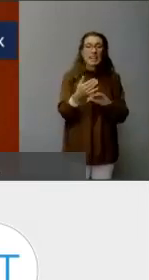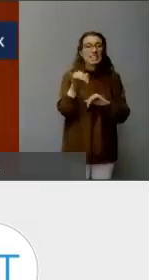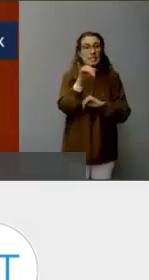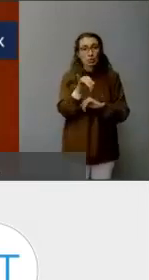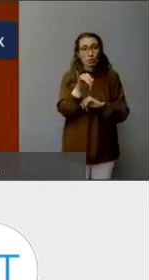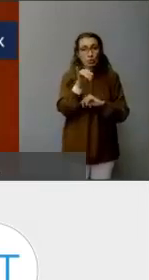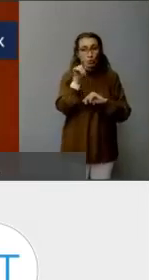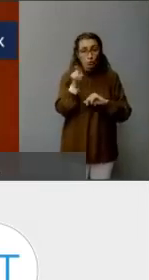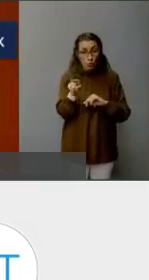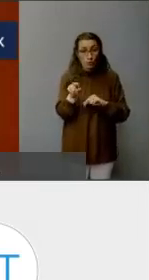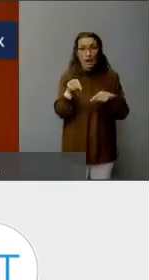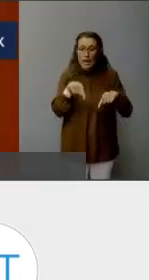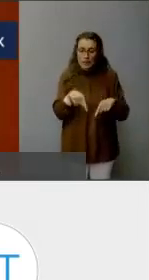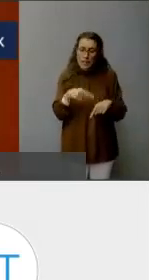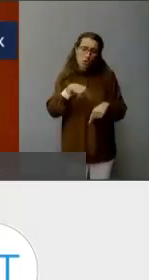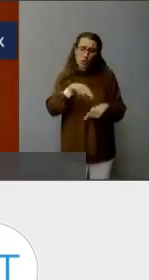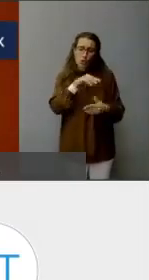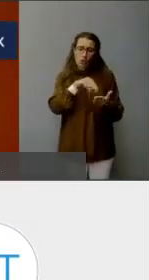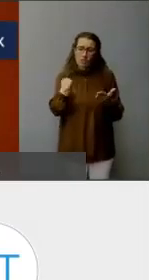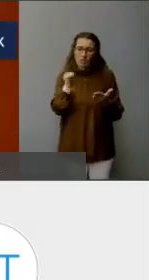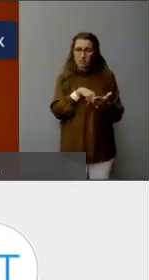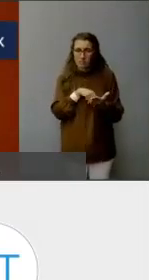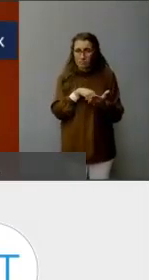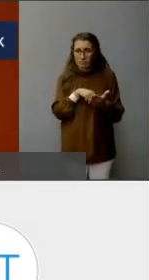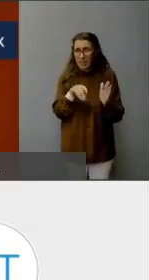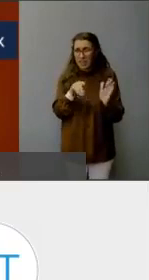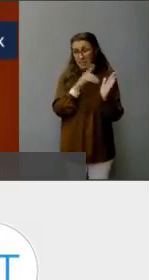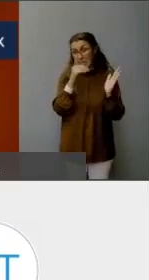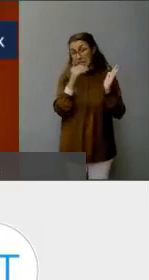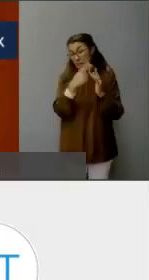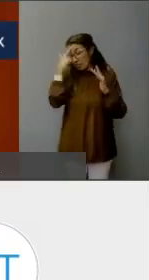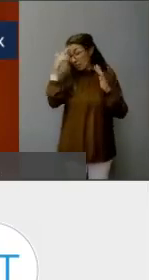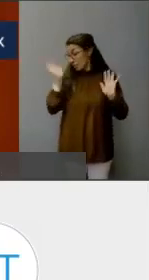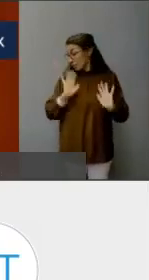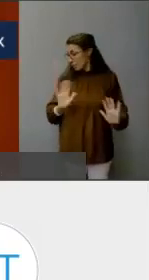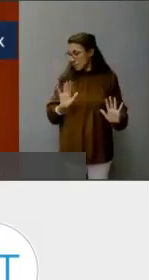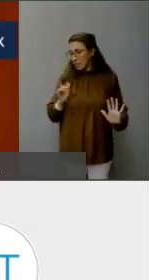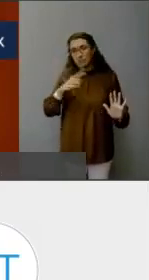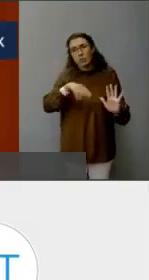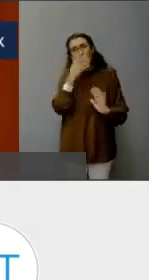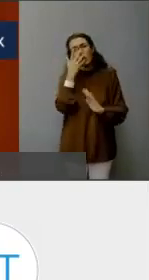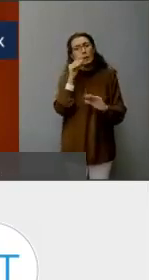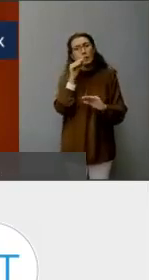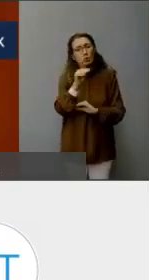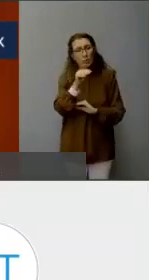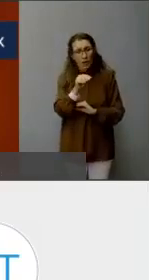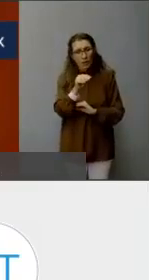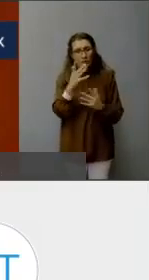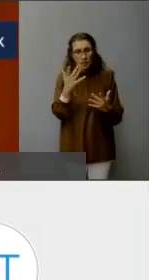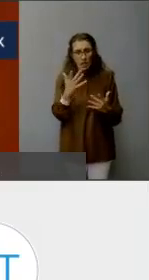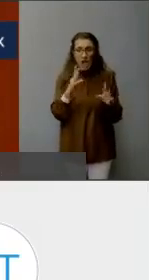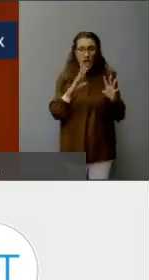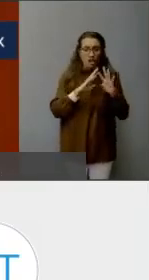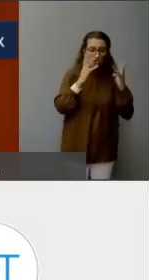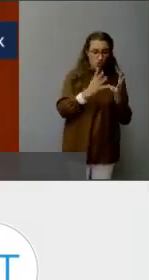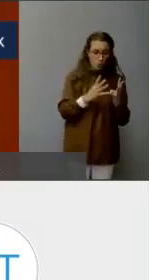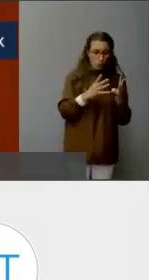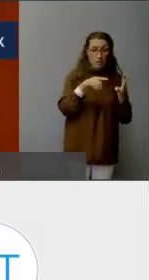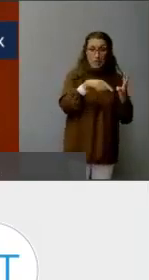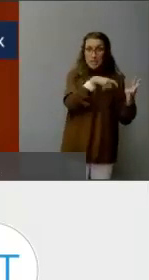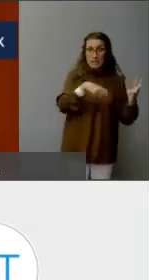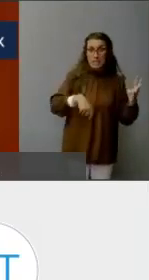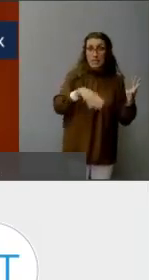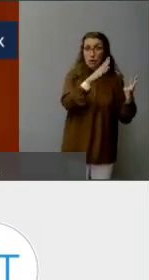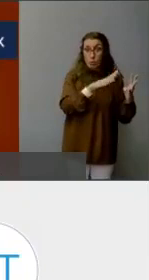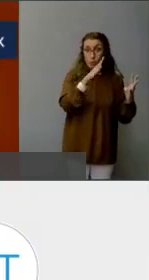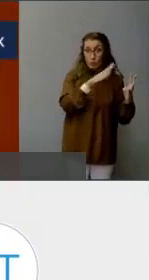prima di palesare il nostro voto su questa sciagurata delibera vorremmo porci una domanda ovvero quel rapporto tra la giunta del sindaco bucci e questo